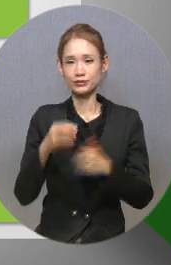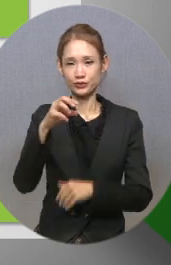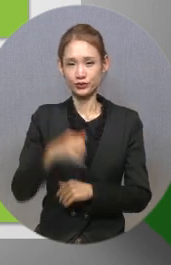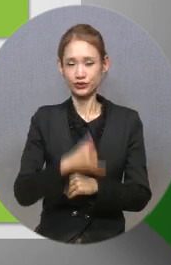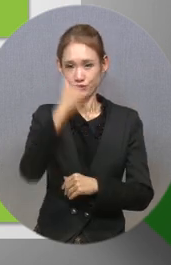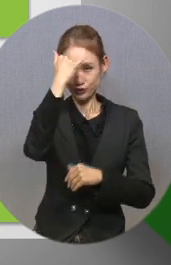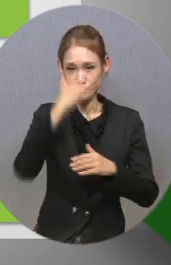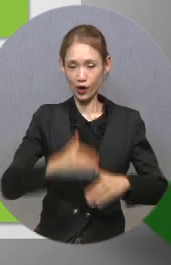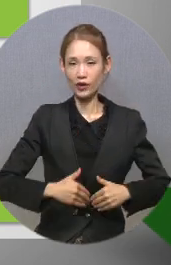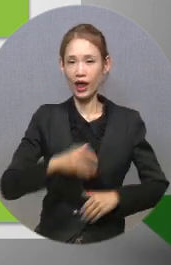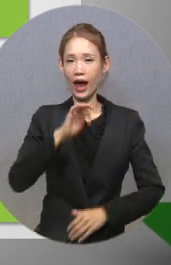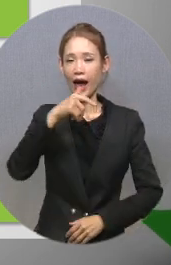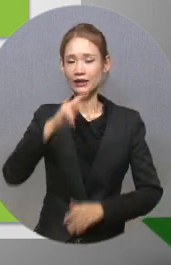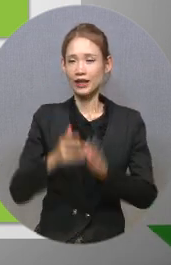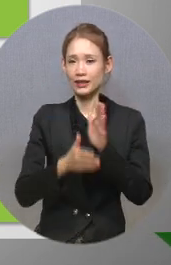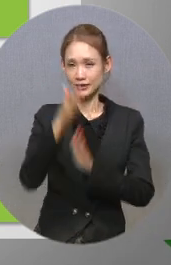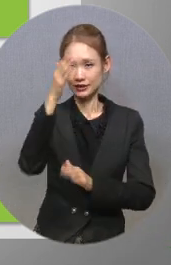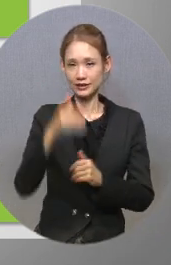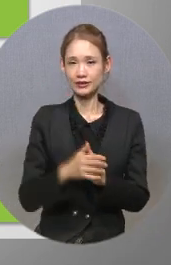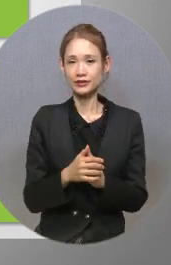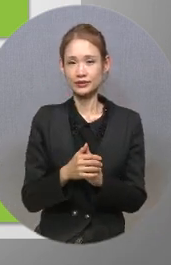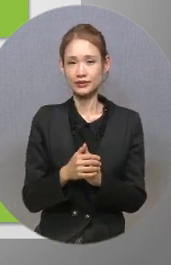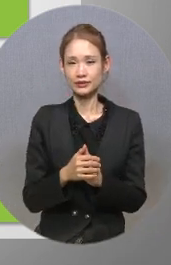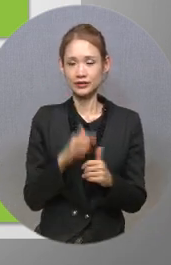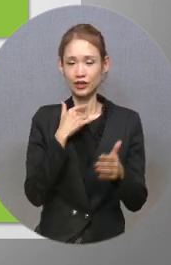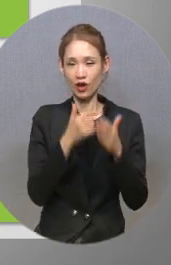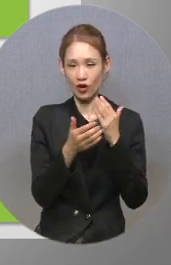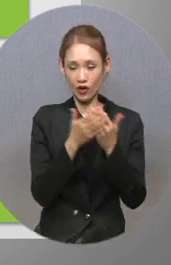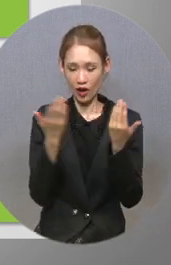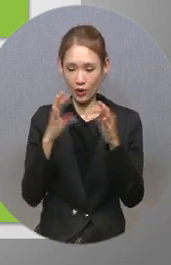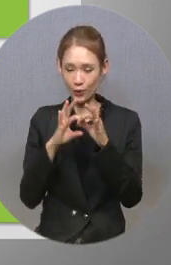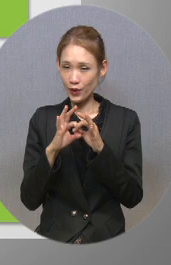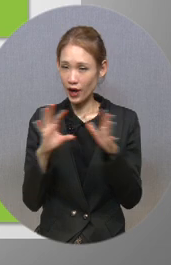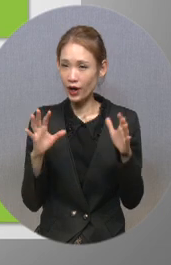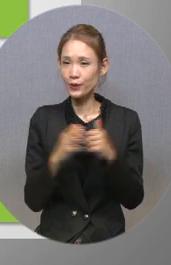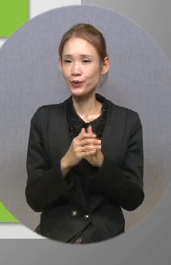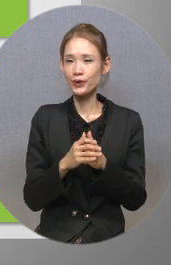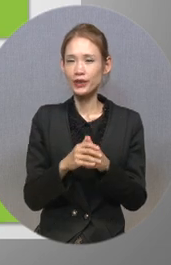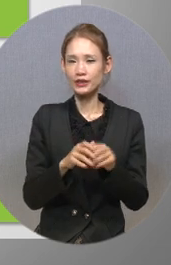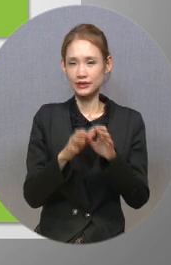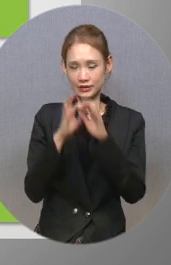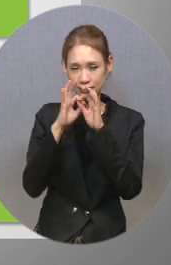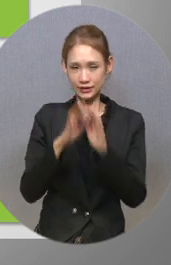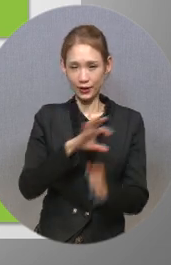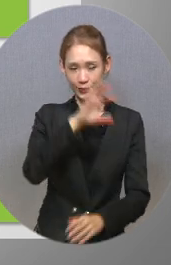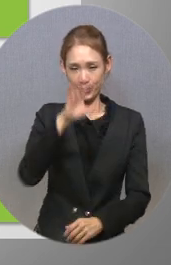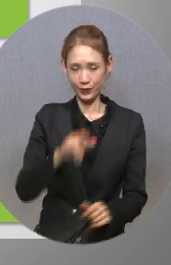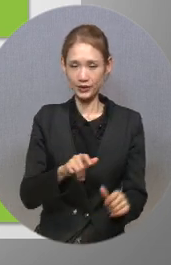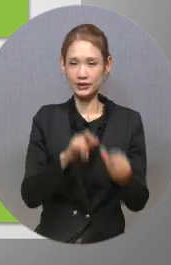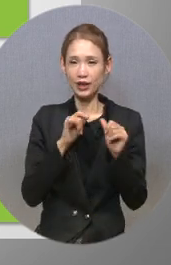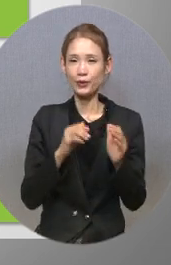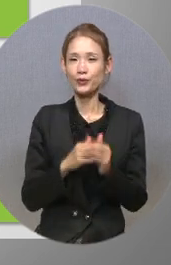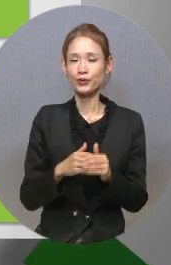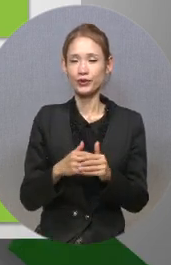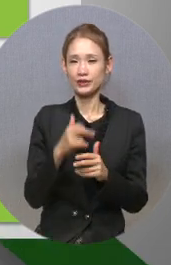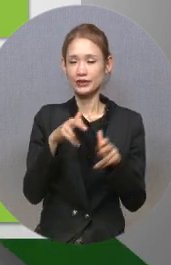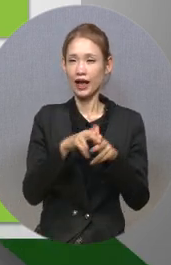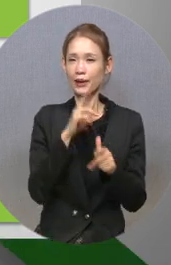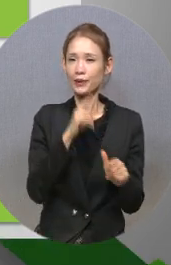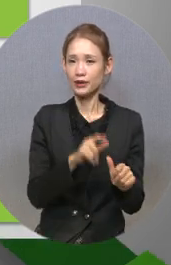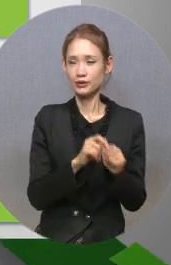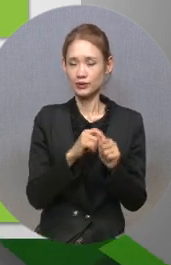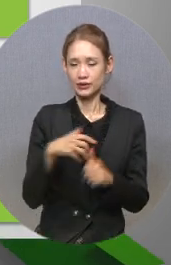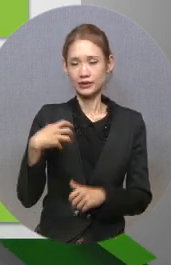근무지는 충청남도 아산시입니다. 경력과 학력은 무관하며 상용직을 채용합니다. 장애인만